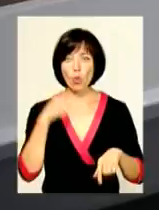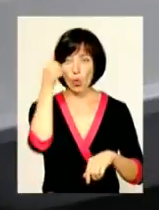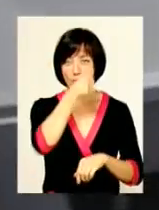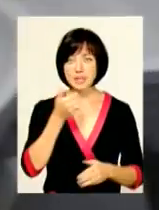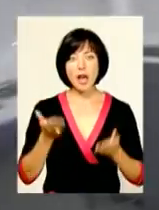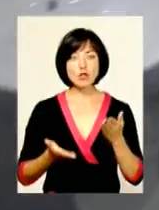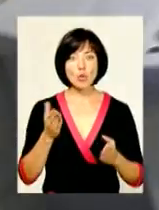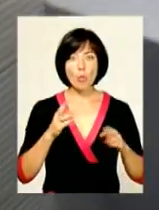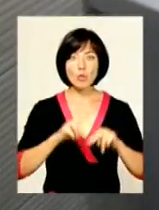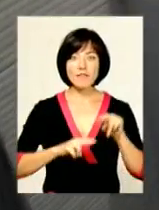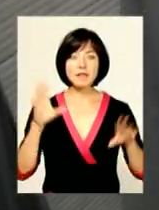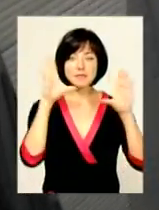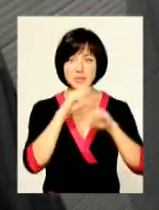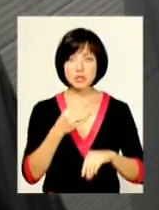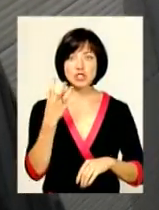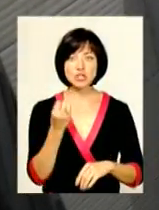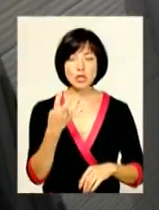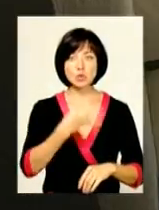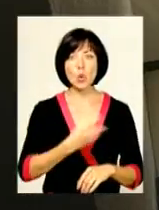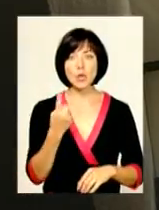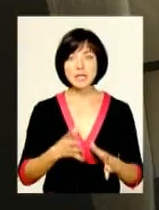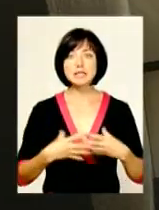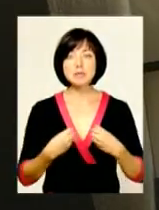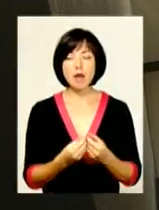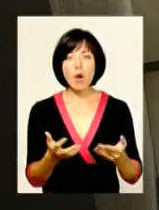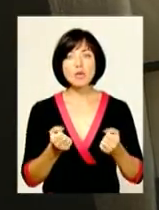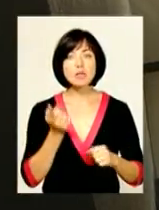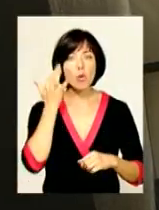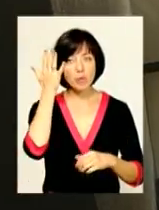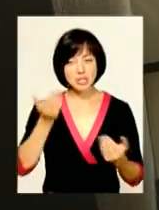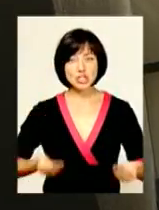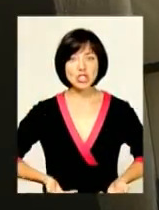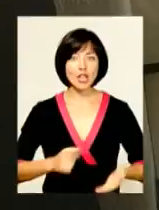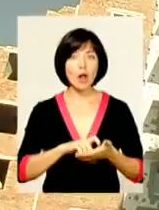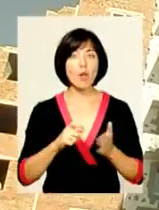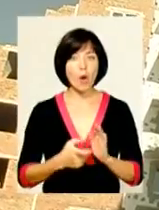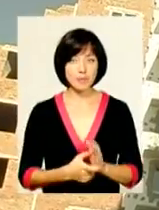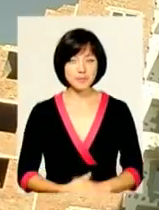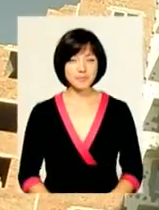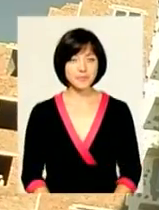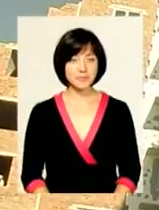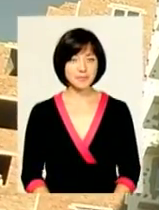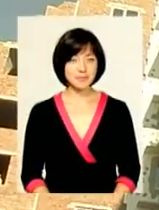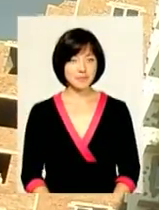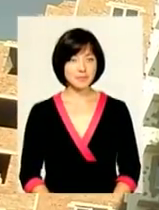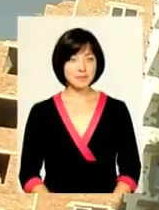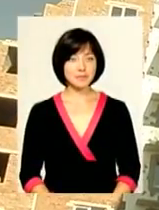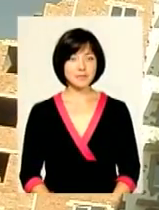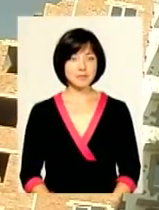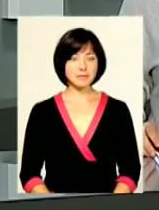якщо будівельники встигнуть, ще 41 сім'я отримає омріяне житло. Вікторія Паламар, Юрій Чорний для інформаційного